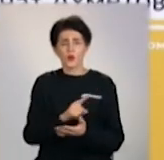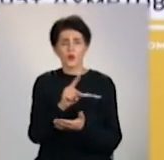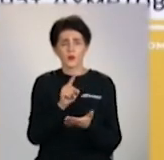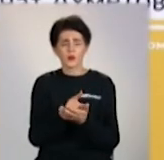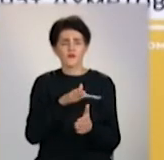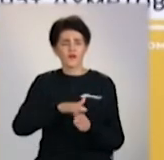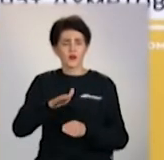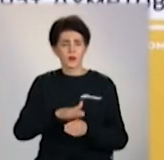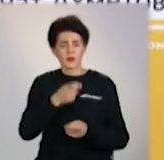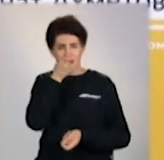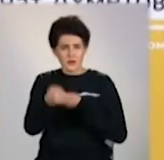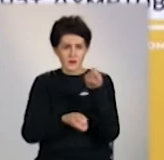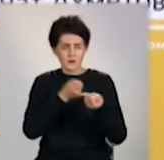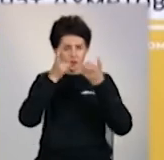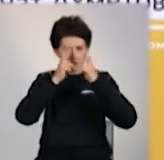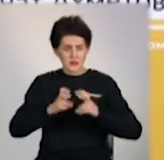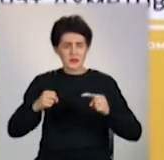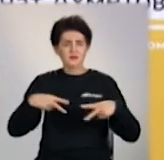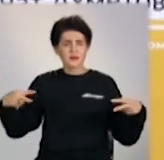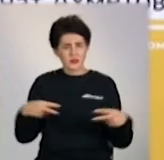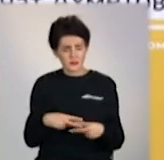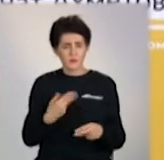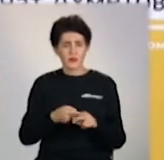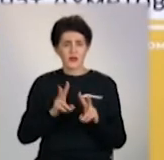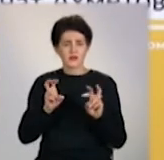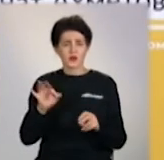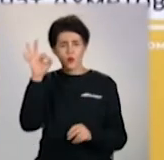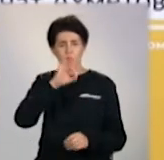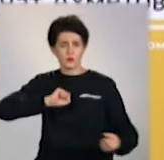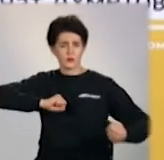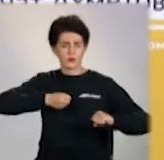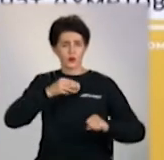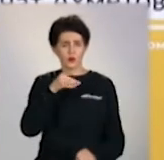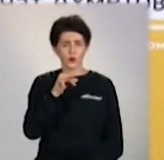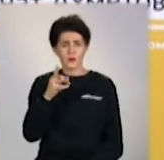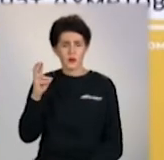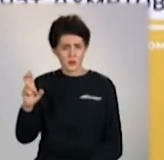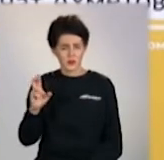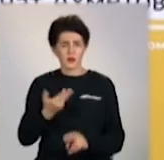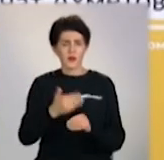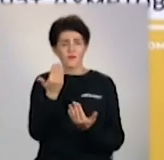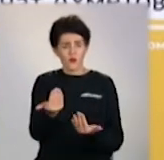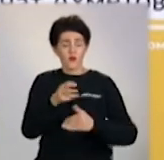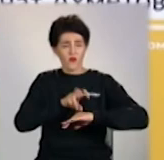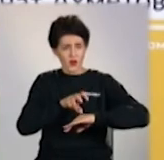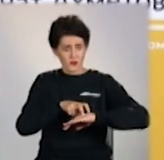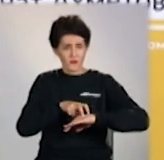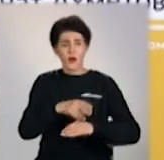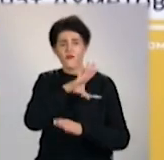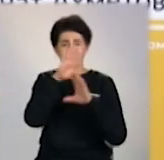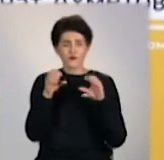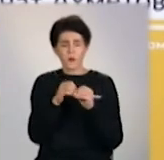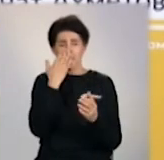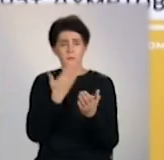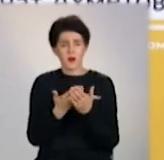выполнить исследование, такое как Дедимир, который есть триггером тромбообразования, и ваш врач по